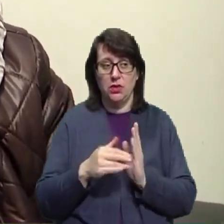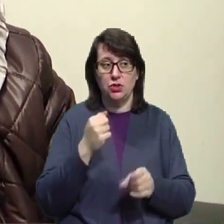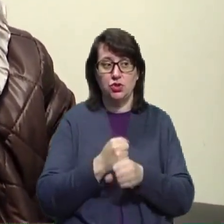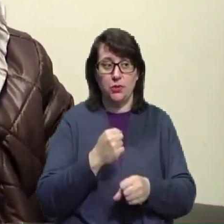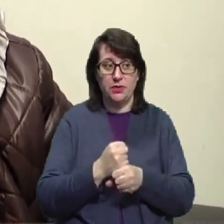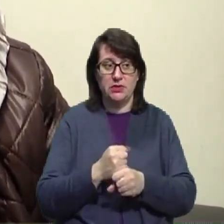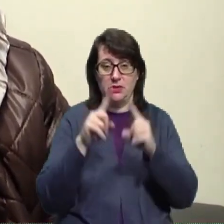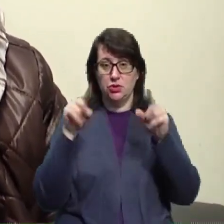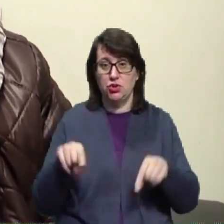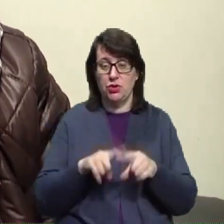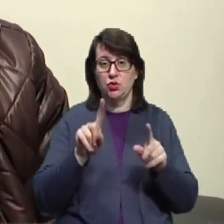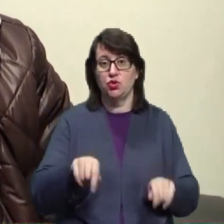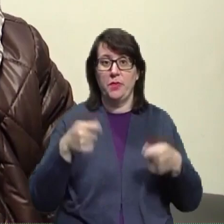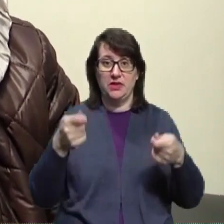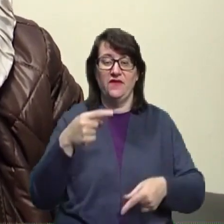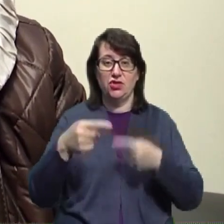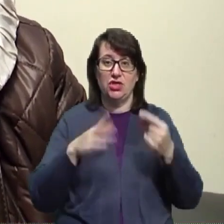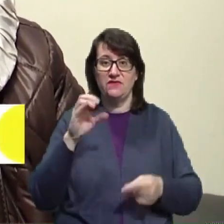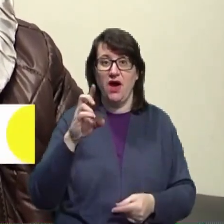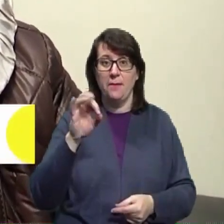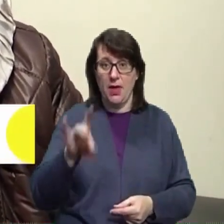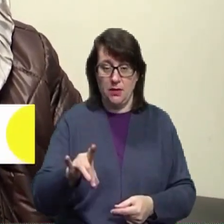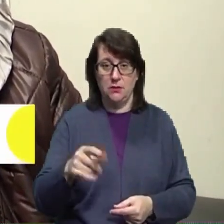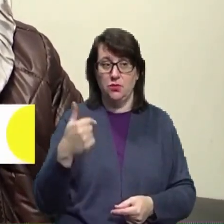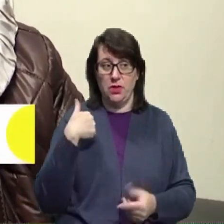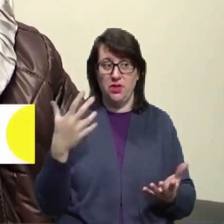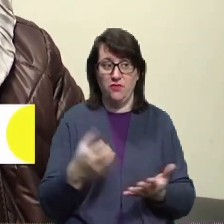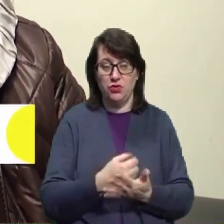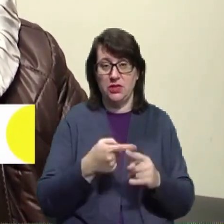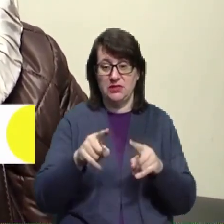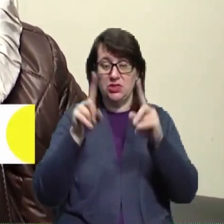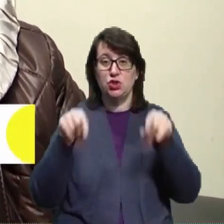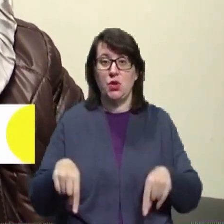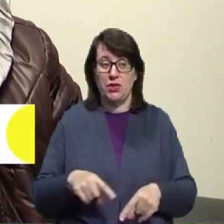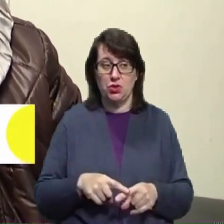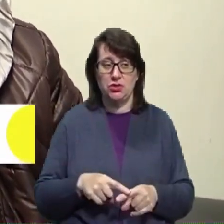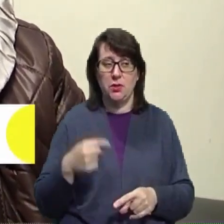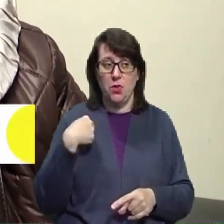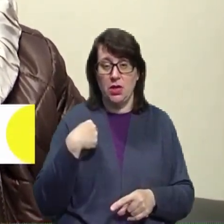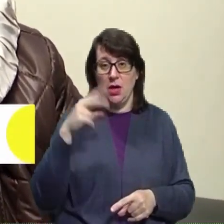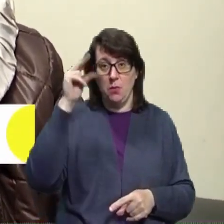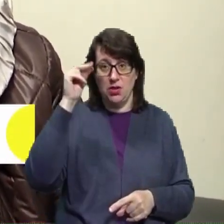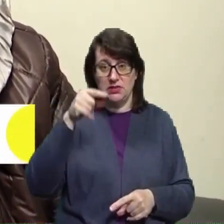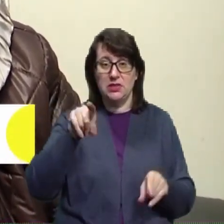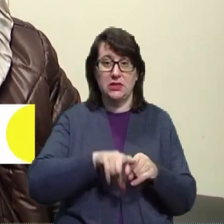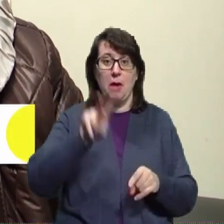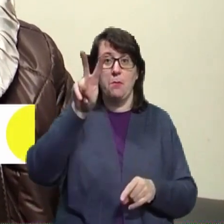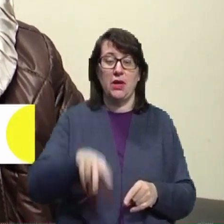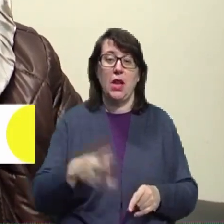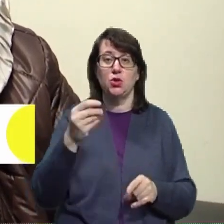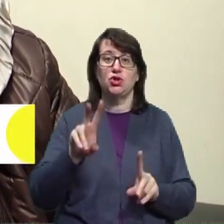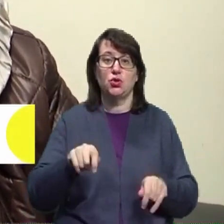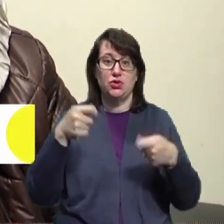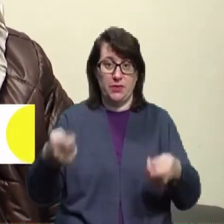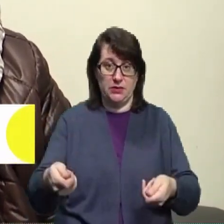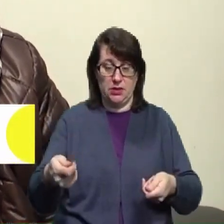сторіночку, щоб передавати через Viber. І в мене виходить, що на цій сторіночці мої показники і паралельно ще хтось передає. У мене там